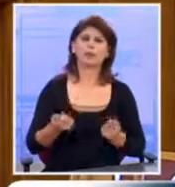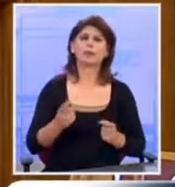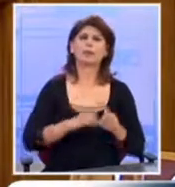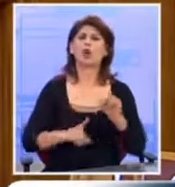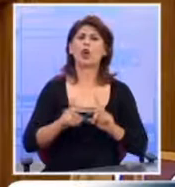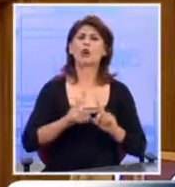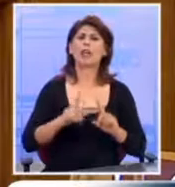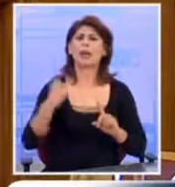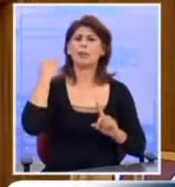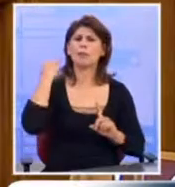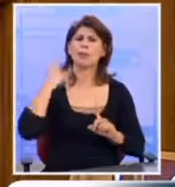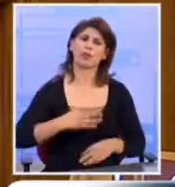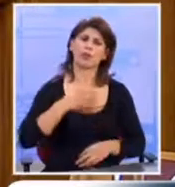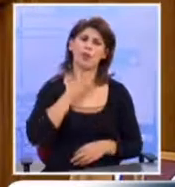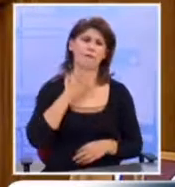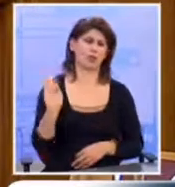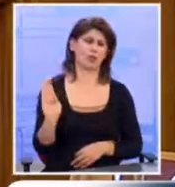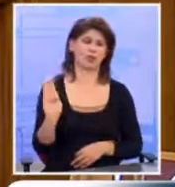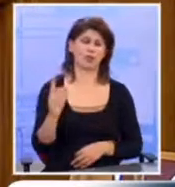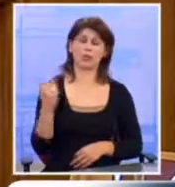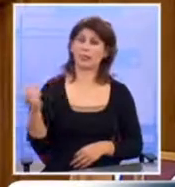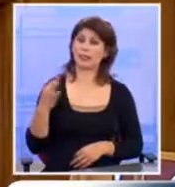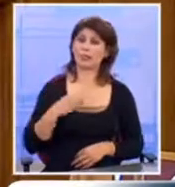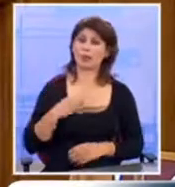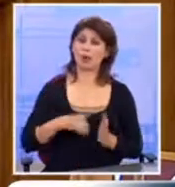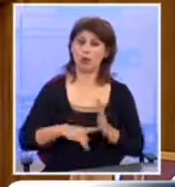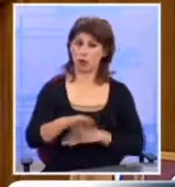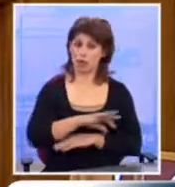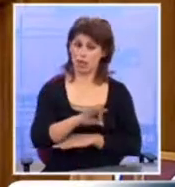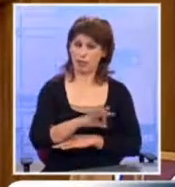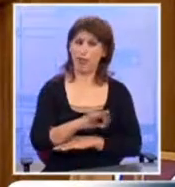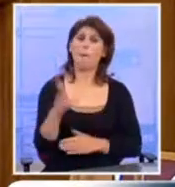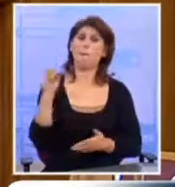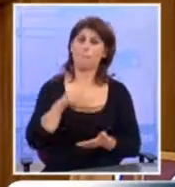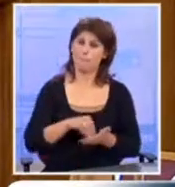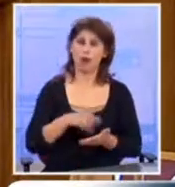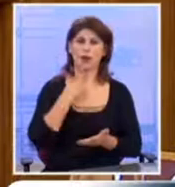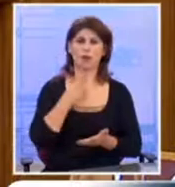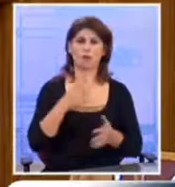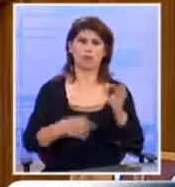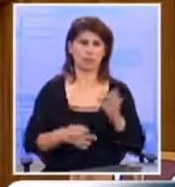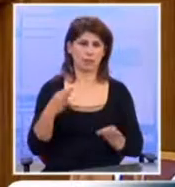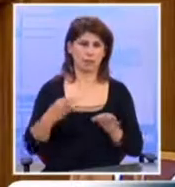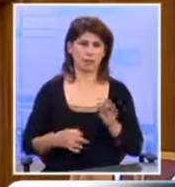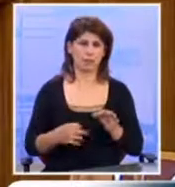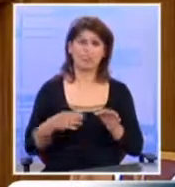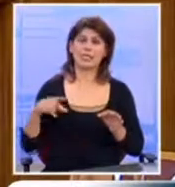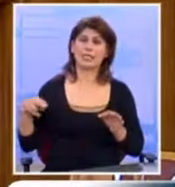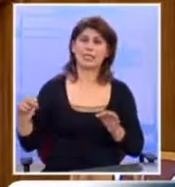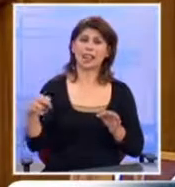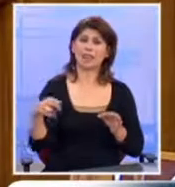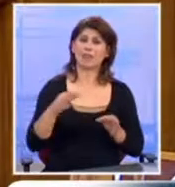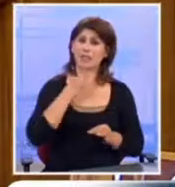κύριος Βενιζέλος. Τι μας είπε λοιπόν για το νομοσχέδιο, για να επανέλθουμε, που συζητάμε η συνάδελφος